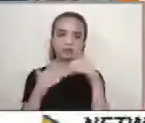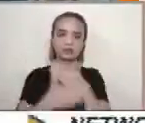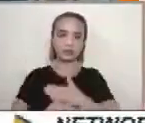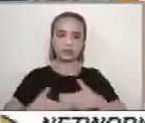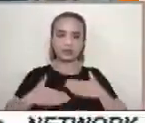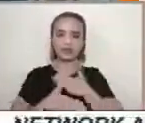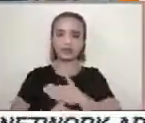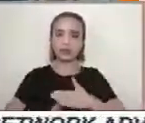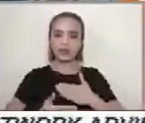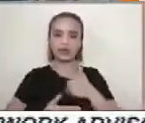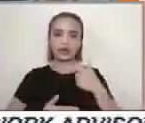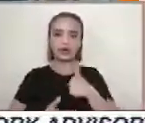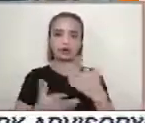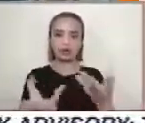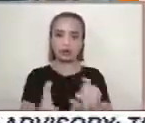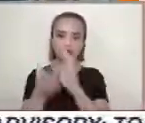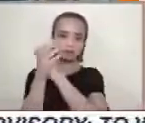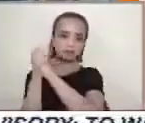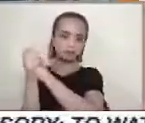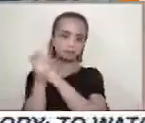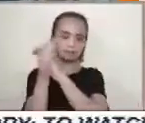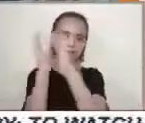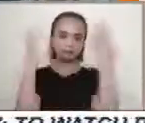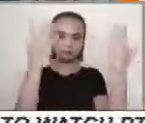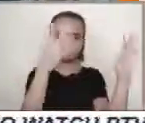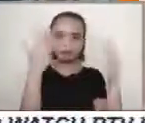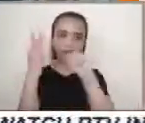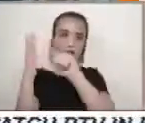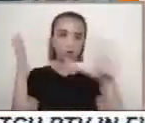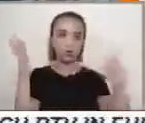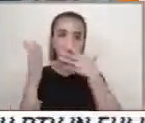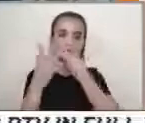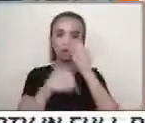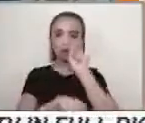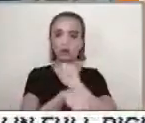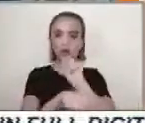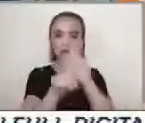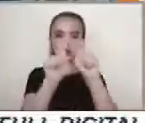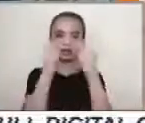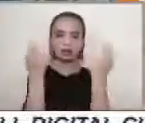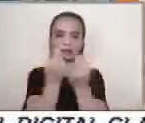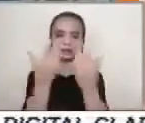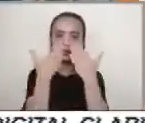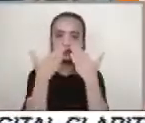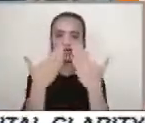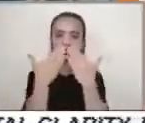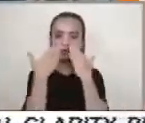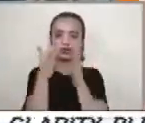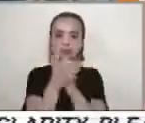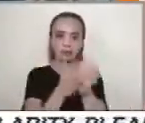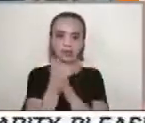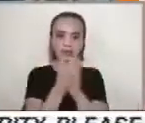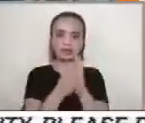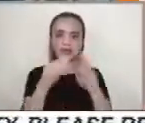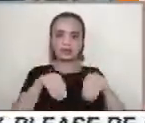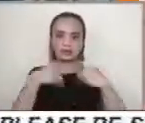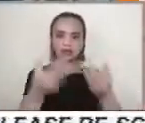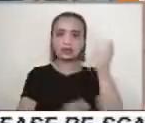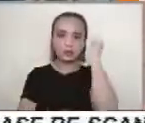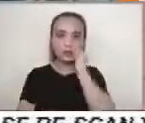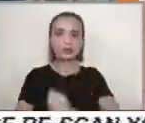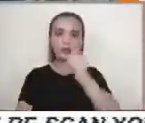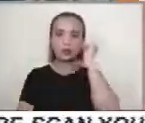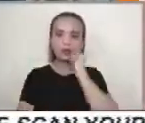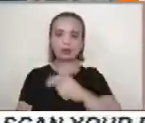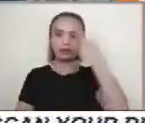host kay Dayan Kerrer, Gab, Aljo, Sir Gani, kay Professor, pati na rin sa mga segment host sina Fifi, sina Dayan Medina